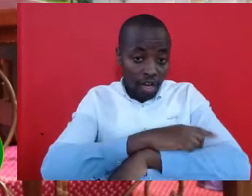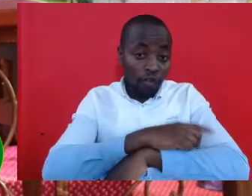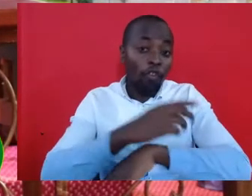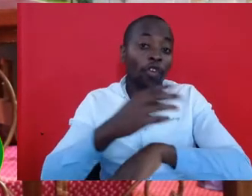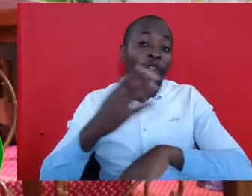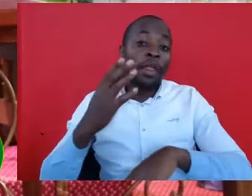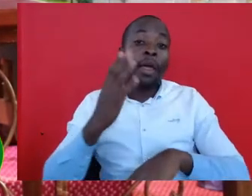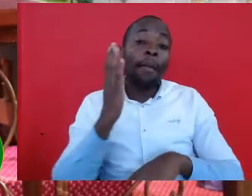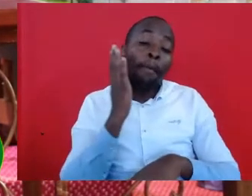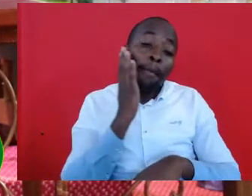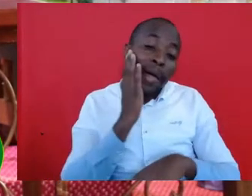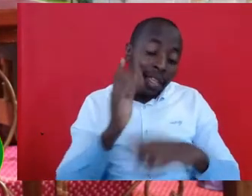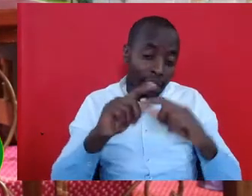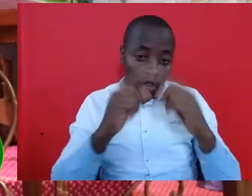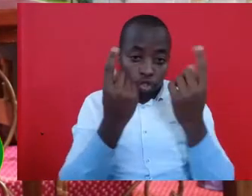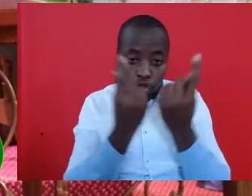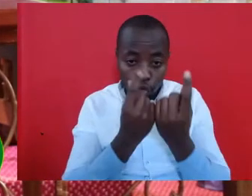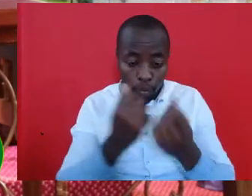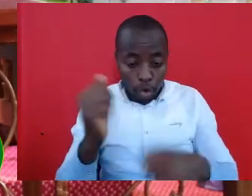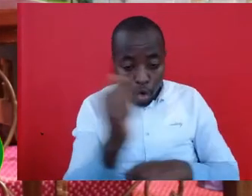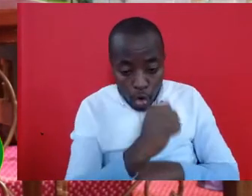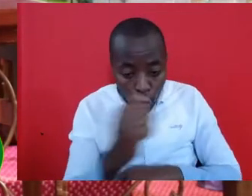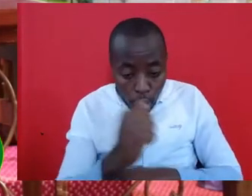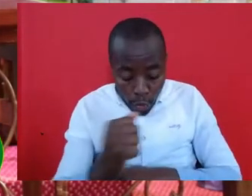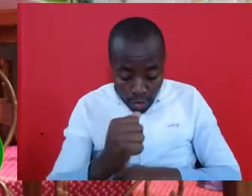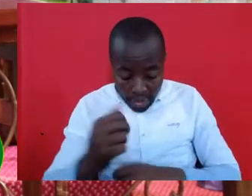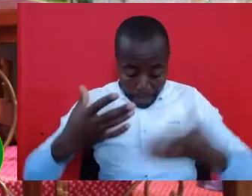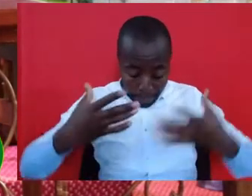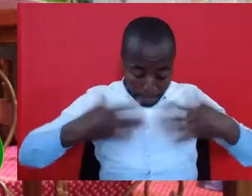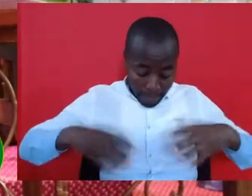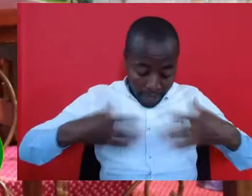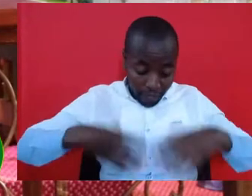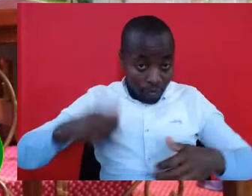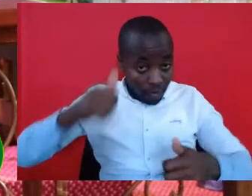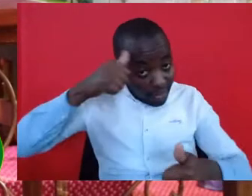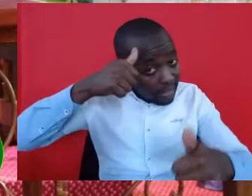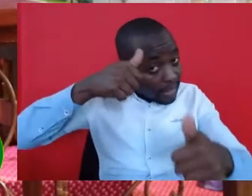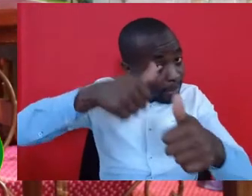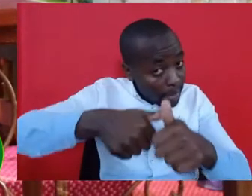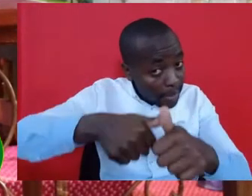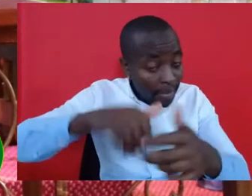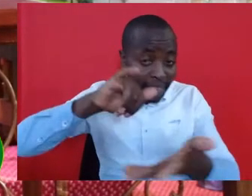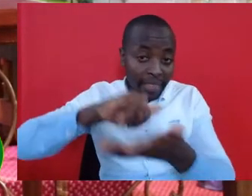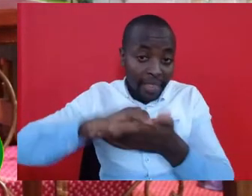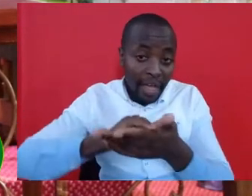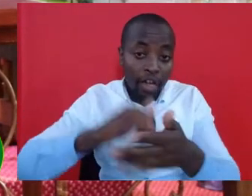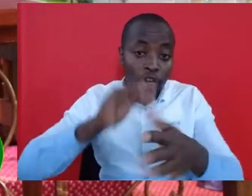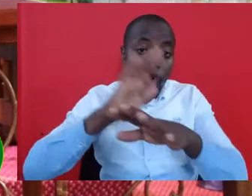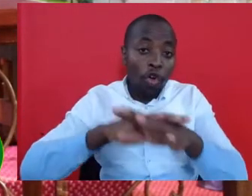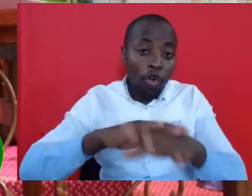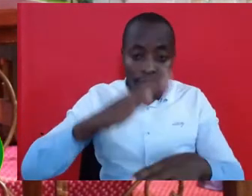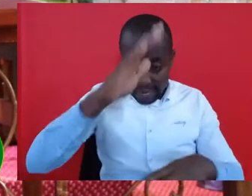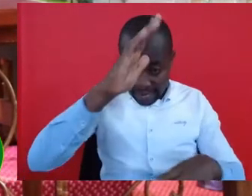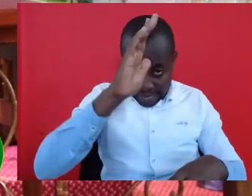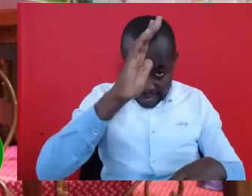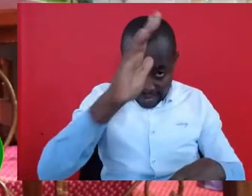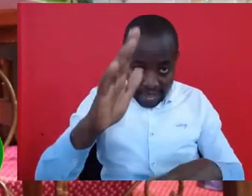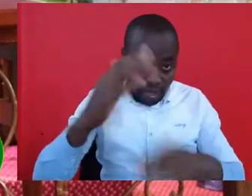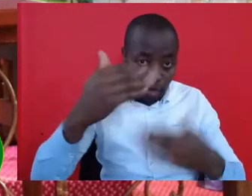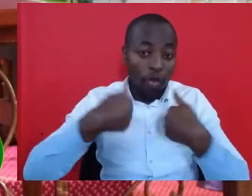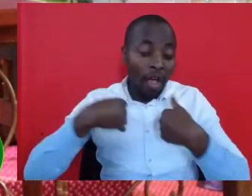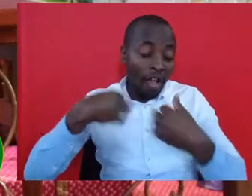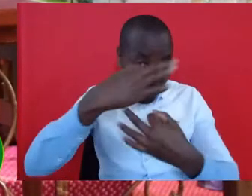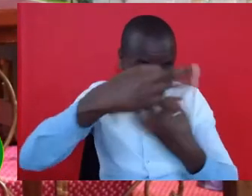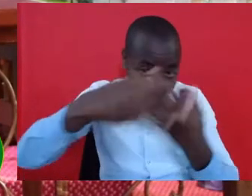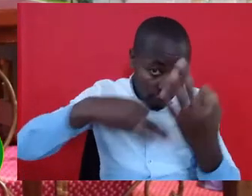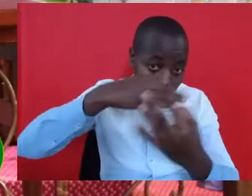Senior citizens, mwakumbusho ya kuwa tarehe 7 ama Jumapili ijayo tutakuwa na fellowship hapa